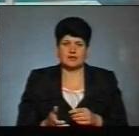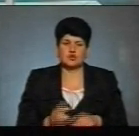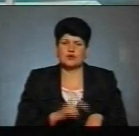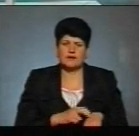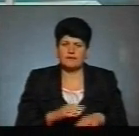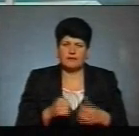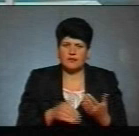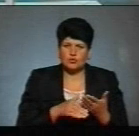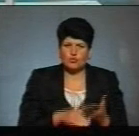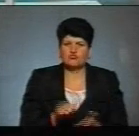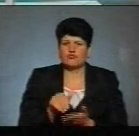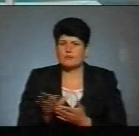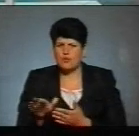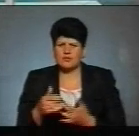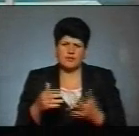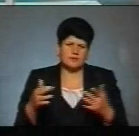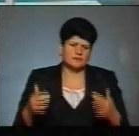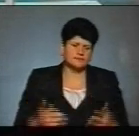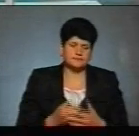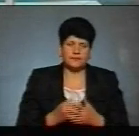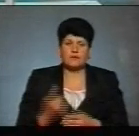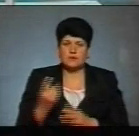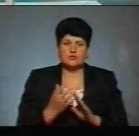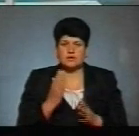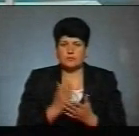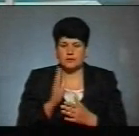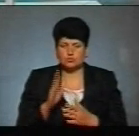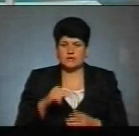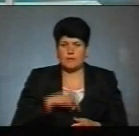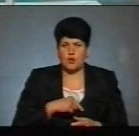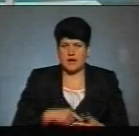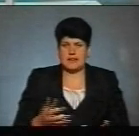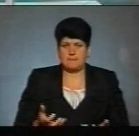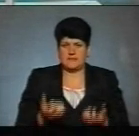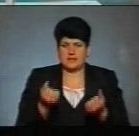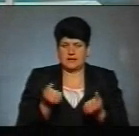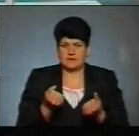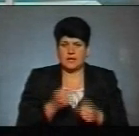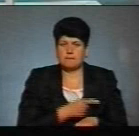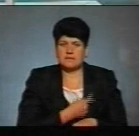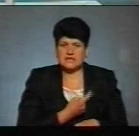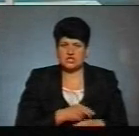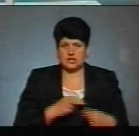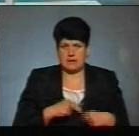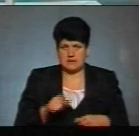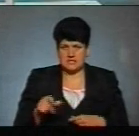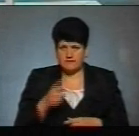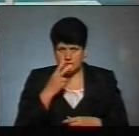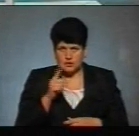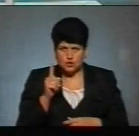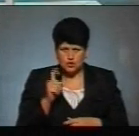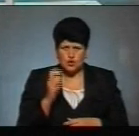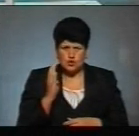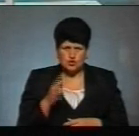надали допомогу, відмовилися і так далі. Ну, перш за все, має бути підтримка моральна медичних працівників. Тому що, ви бачите,